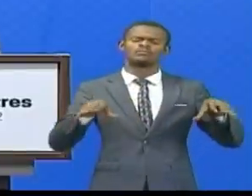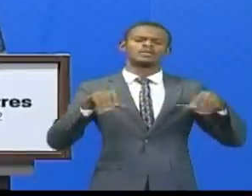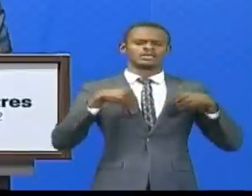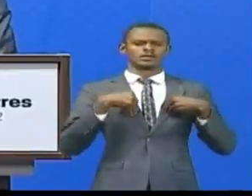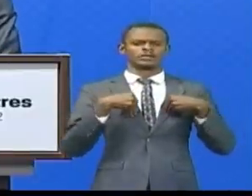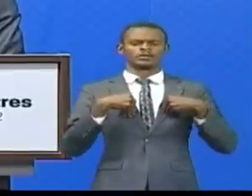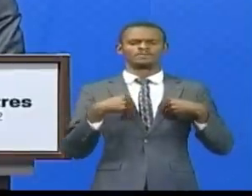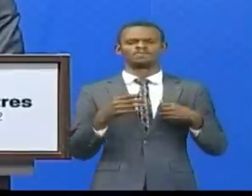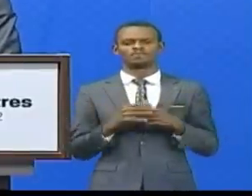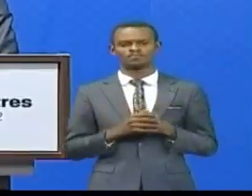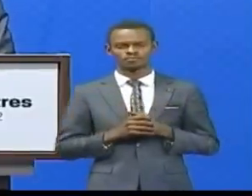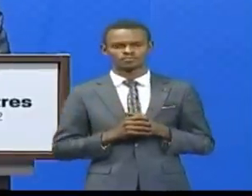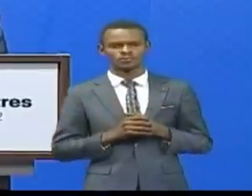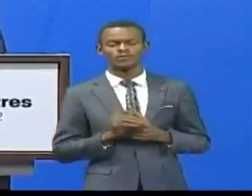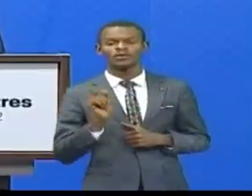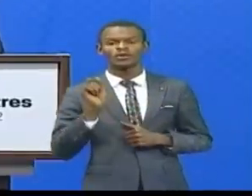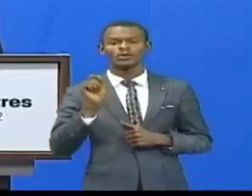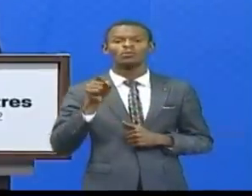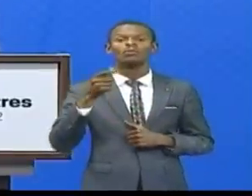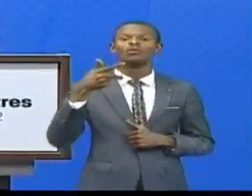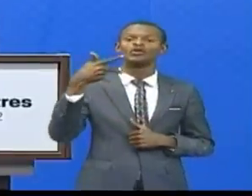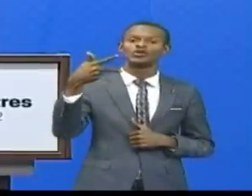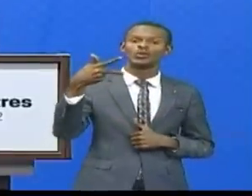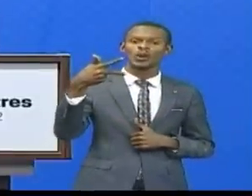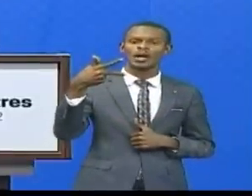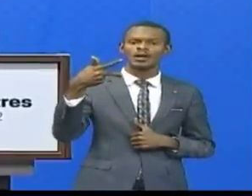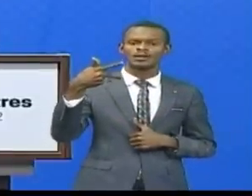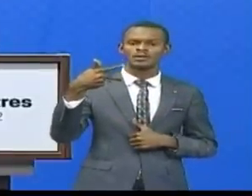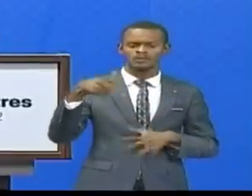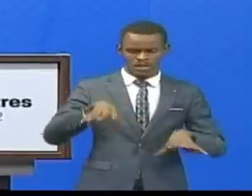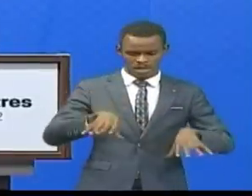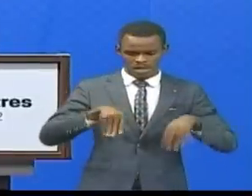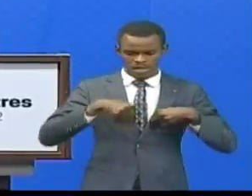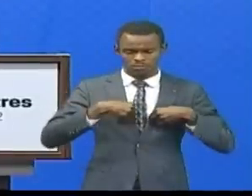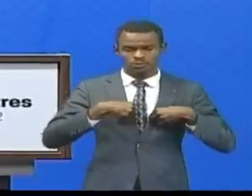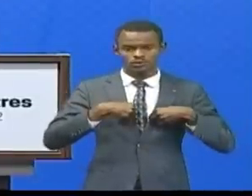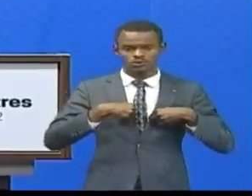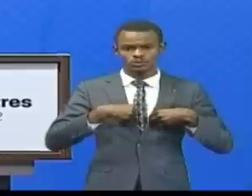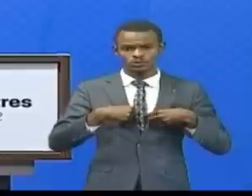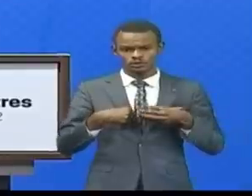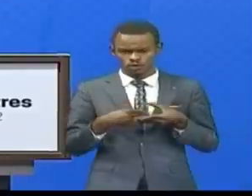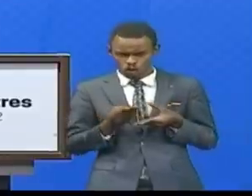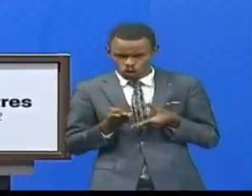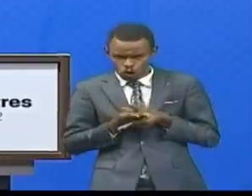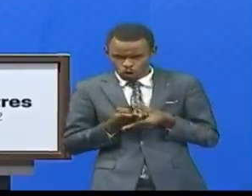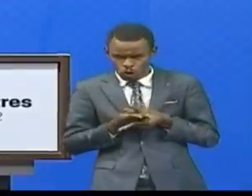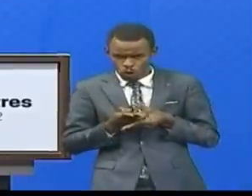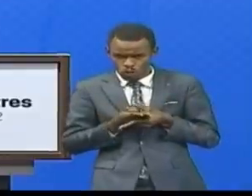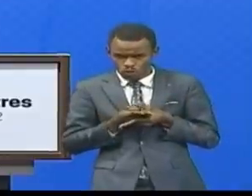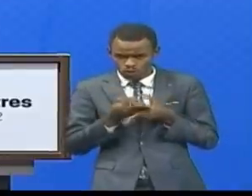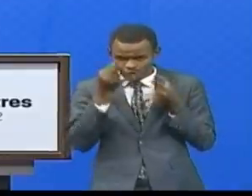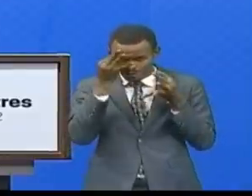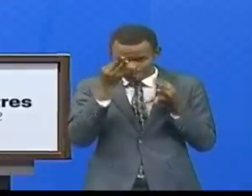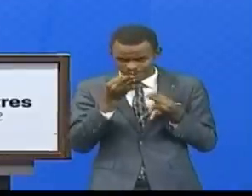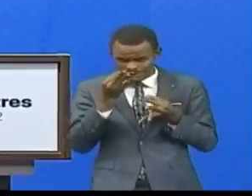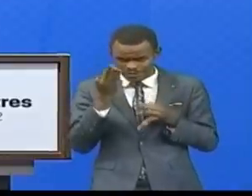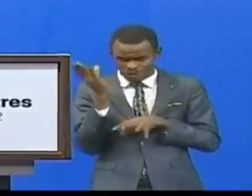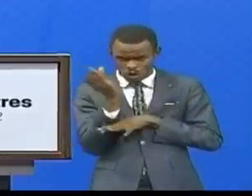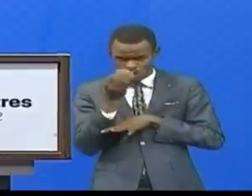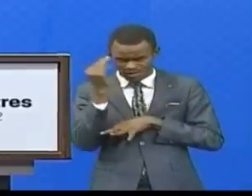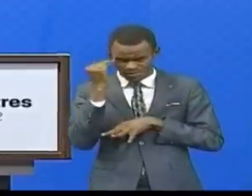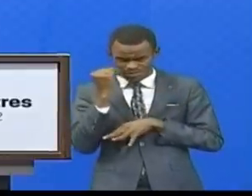Au point 3, approbation d'un relevé des décisions du Conseil des ministres. Le Conseil des